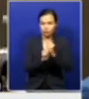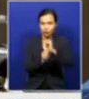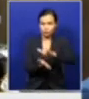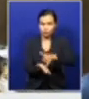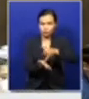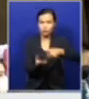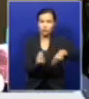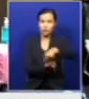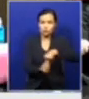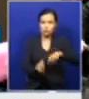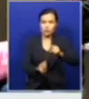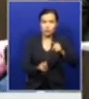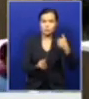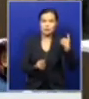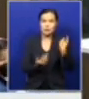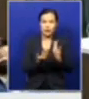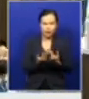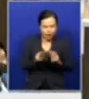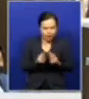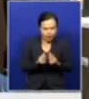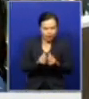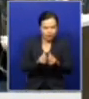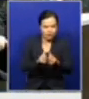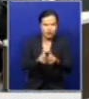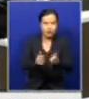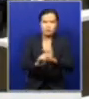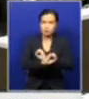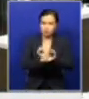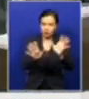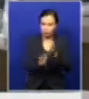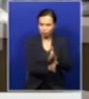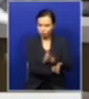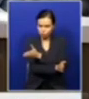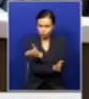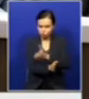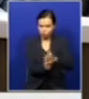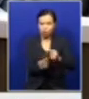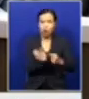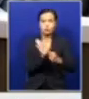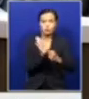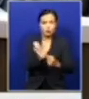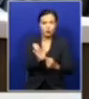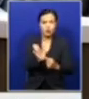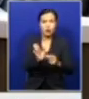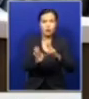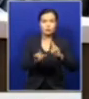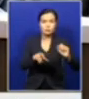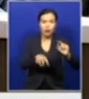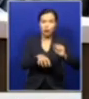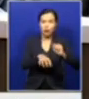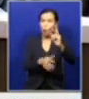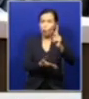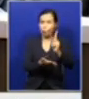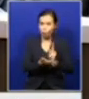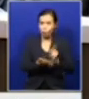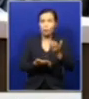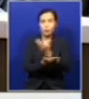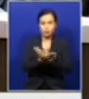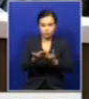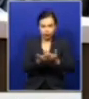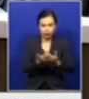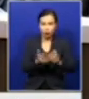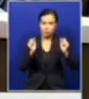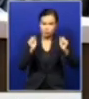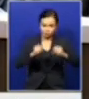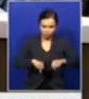ฐกิจที่มีรายละเอียดชัดเจนให้แล้วเสร็จก่อนค่ะแล้วจึงเสนอต่อสภาเพื่อให้พิจารณาเห็นช